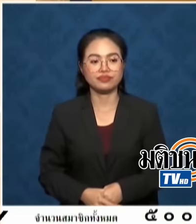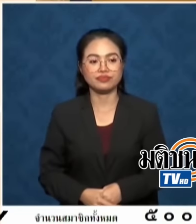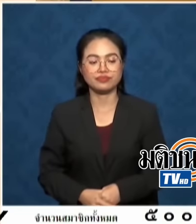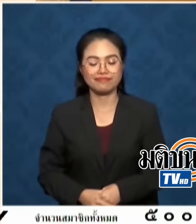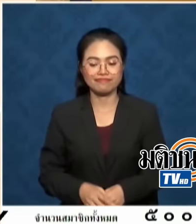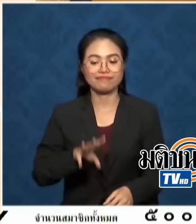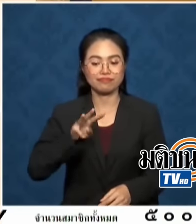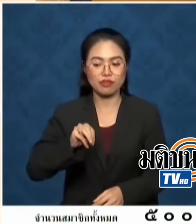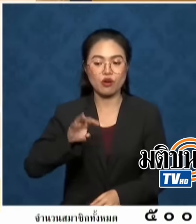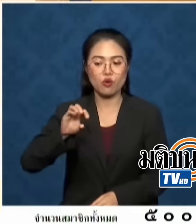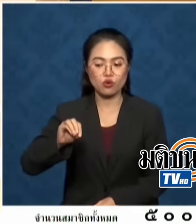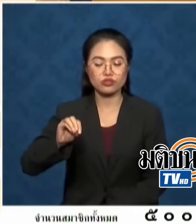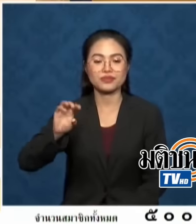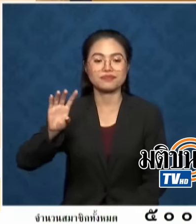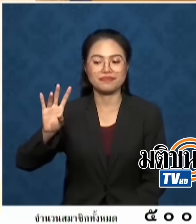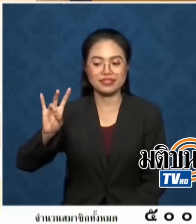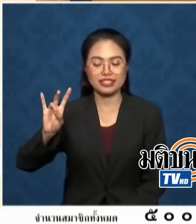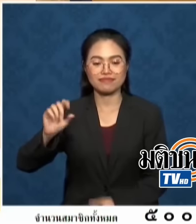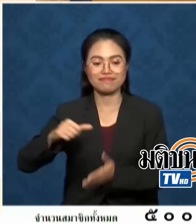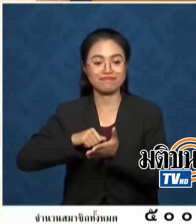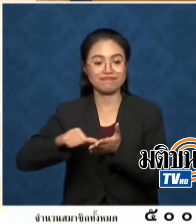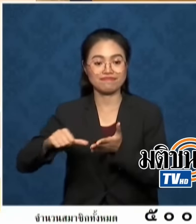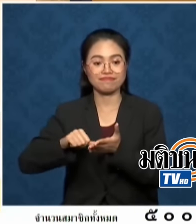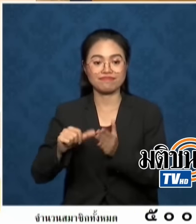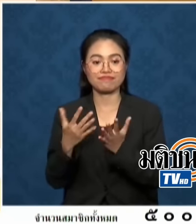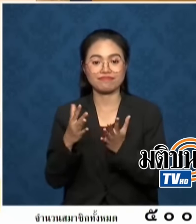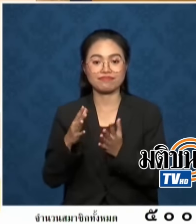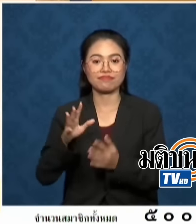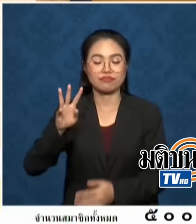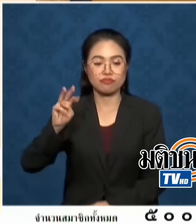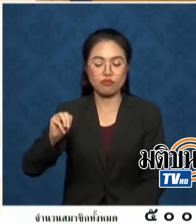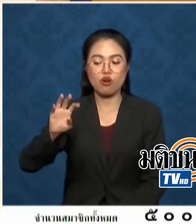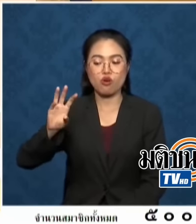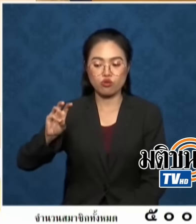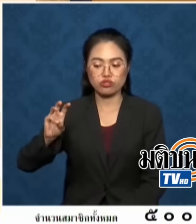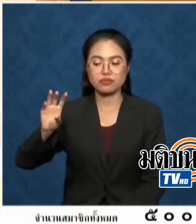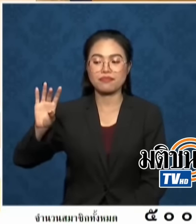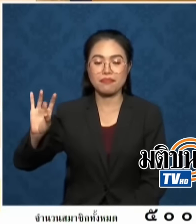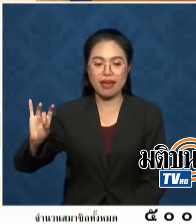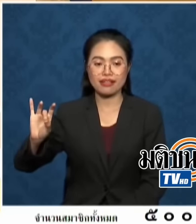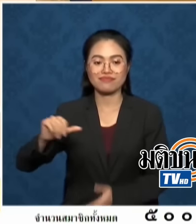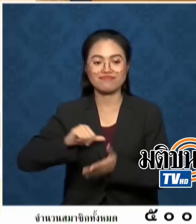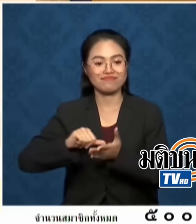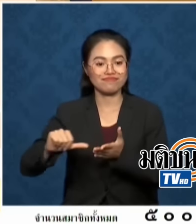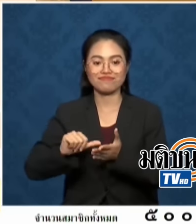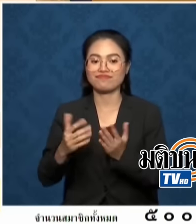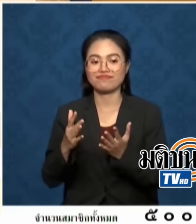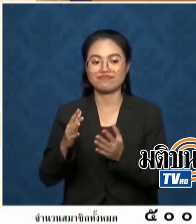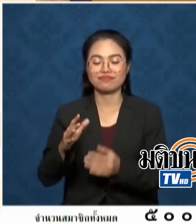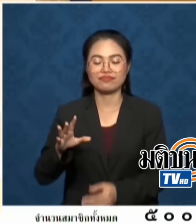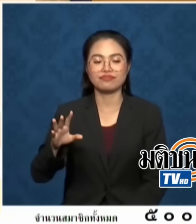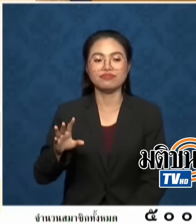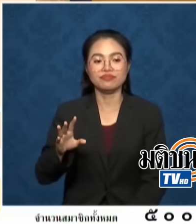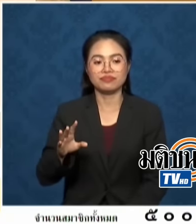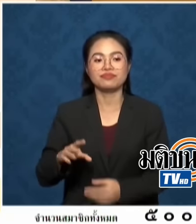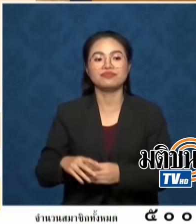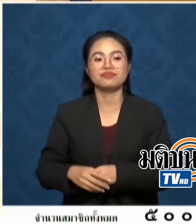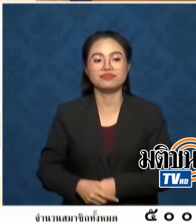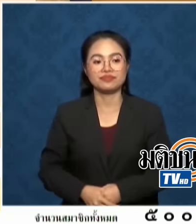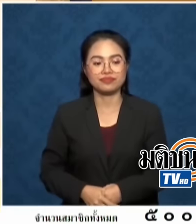มาตรา67ไม่มีการแก้ไขมาตรา68ไม่มีการแก้ไ